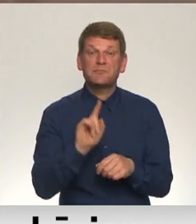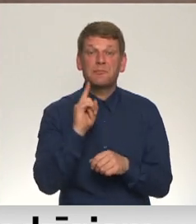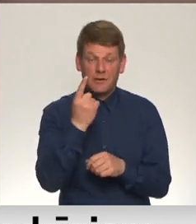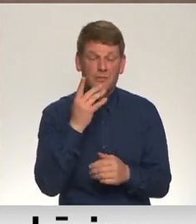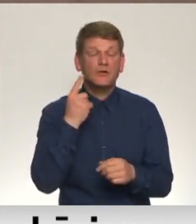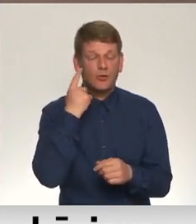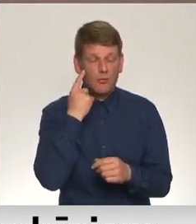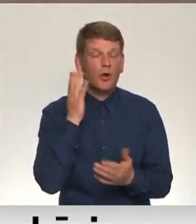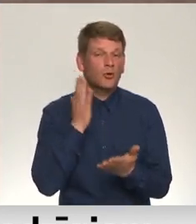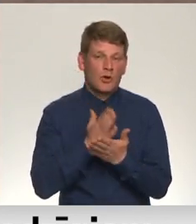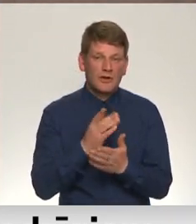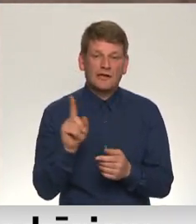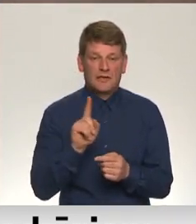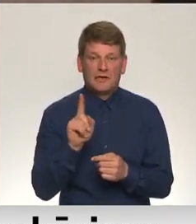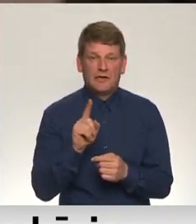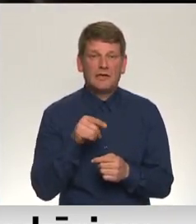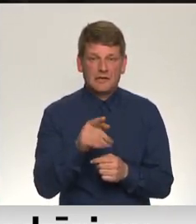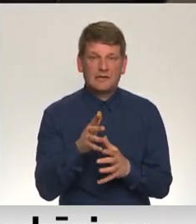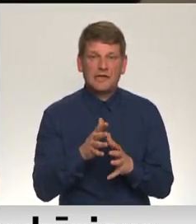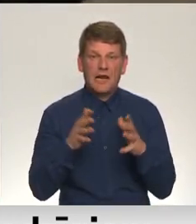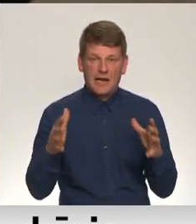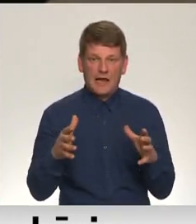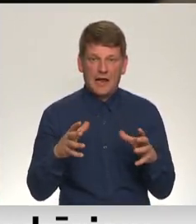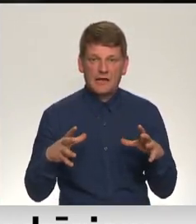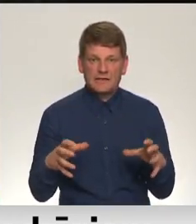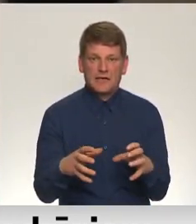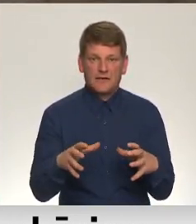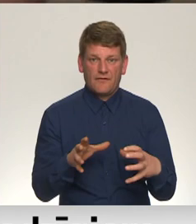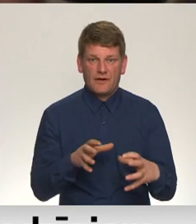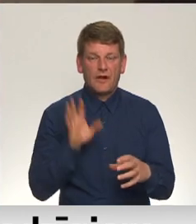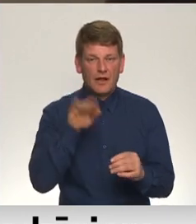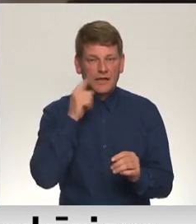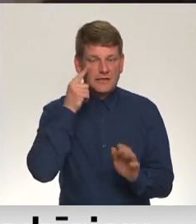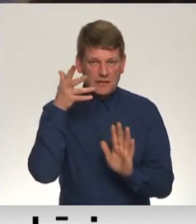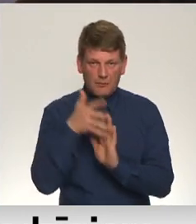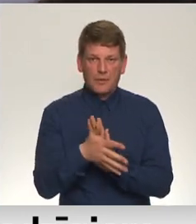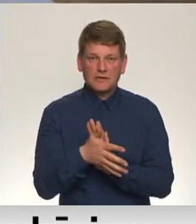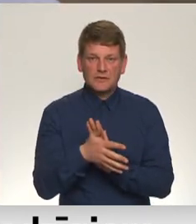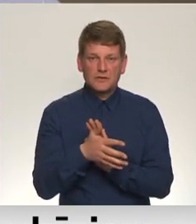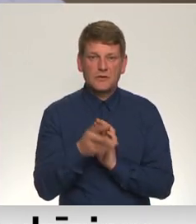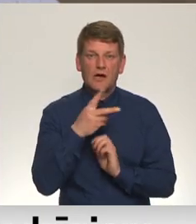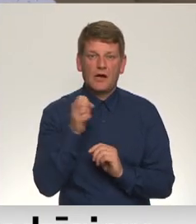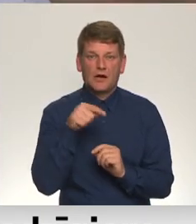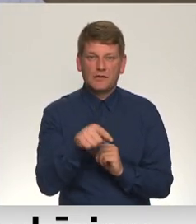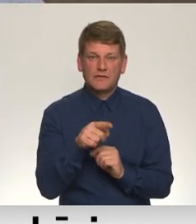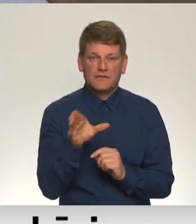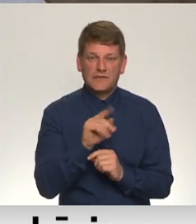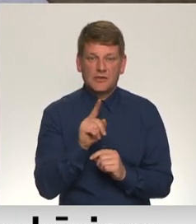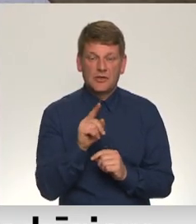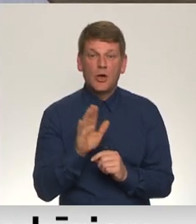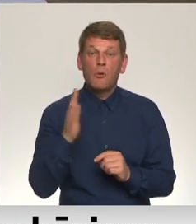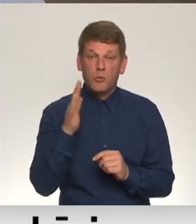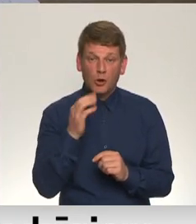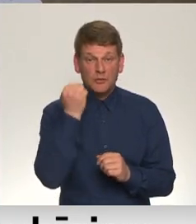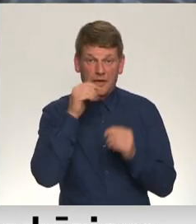domāju, noteikti ir tas lielais satvēriens, lai saprastu, kā tas viss ir. Bronzas